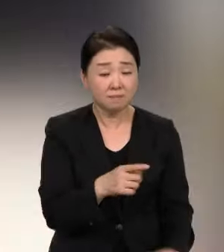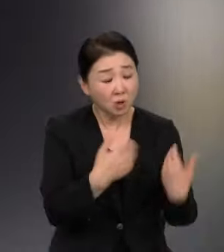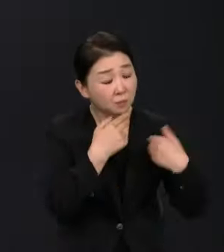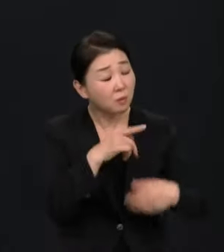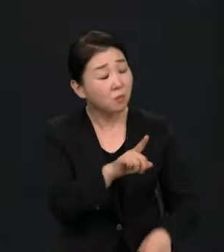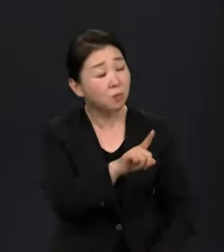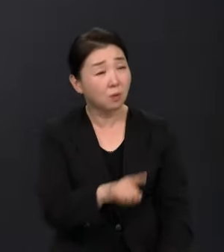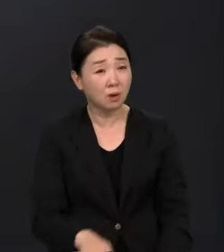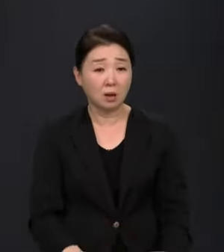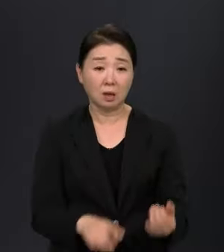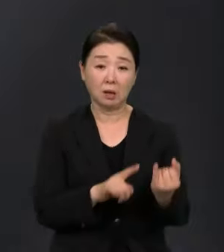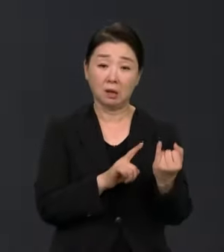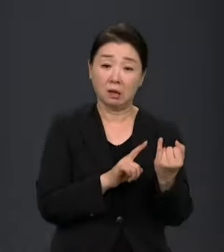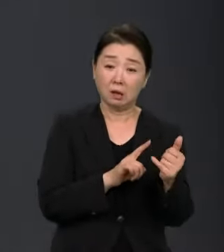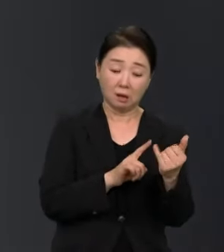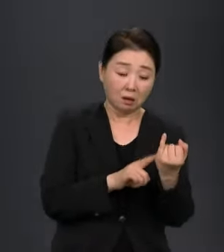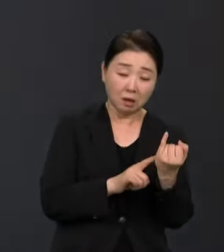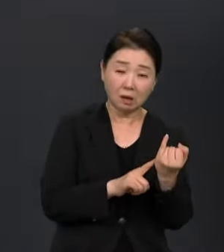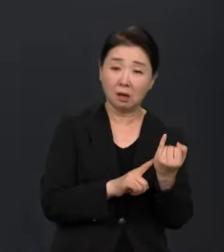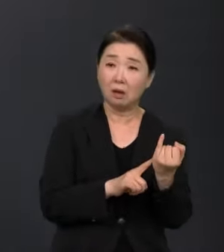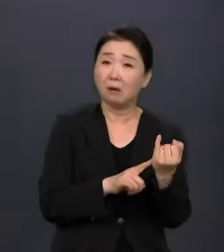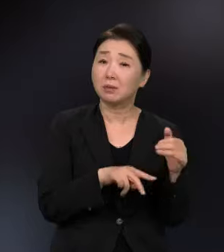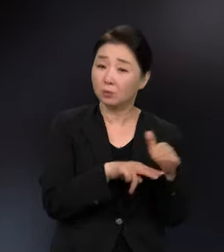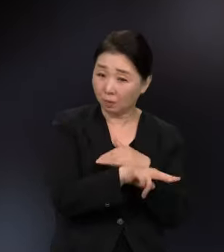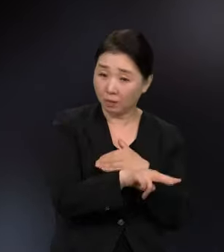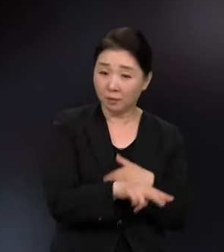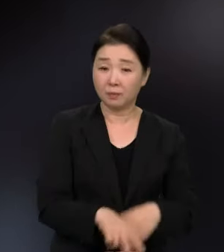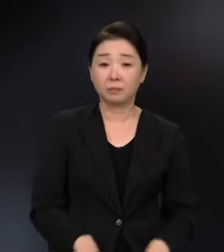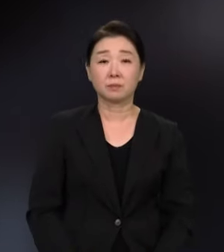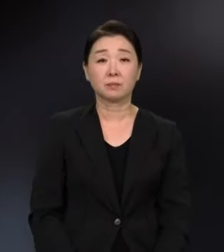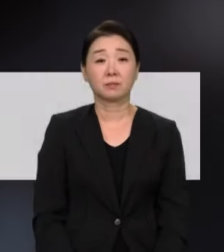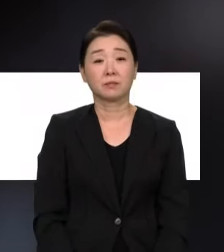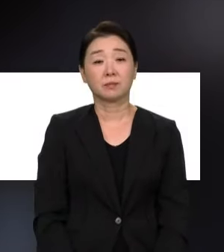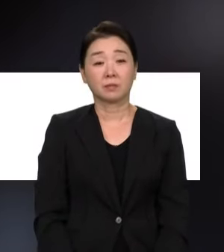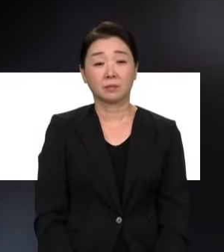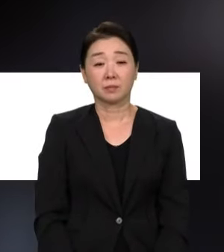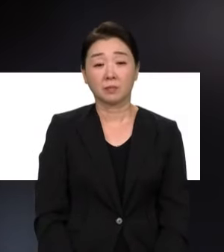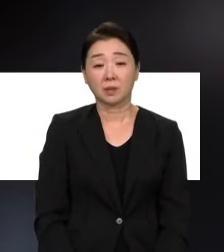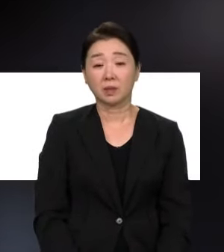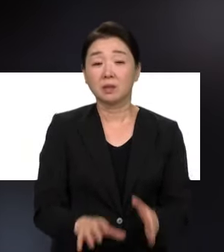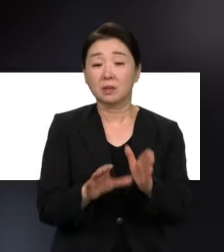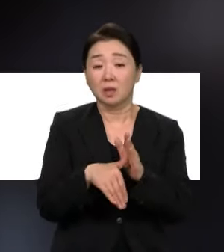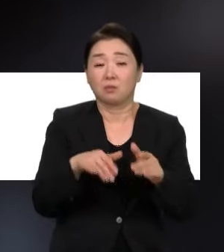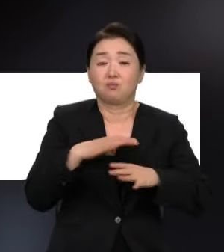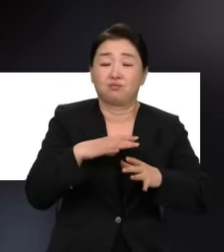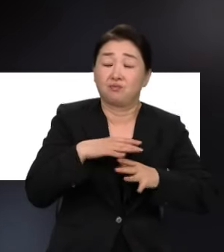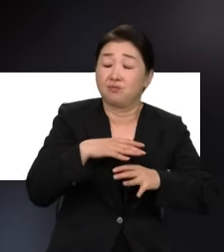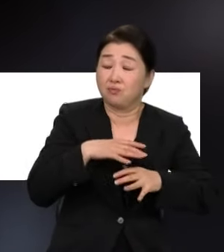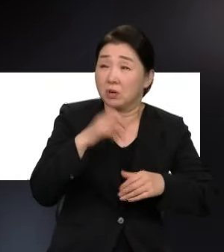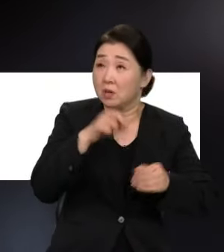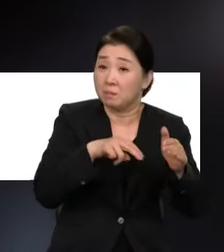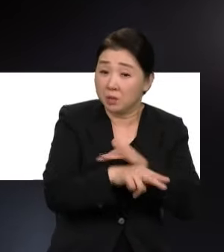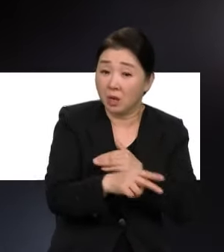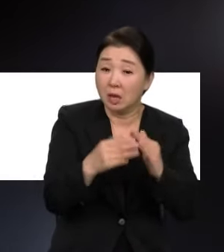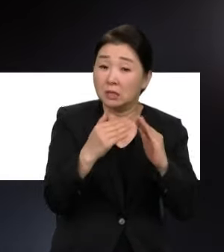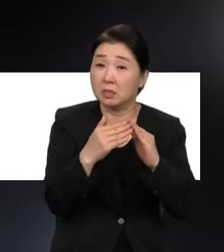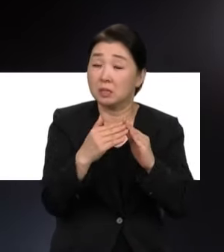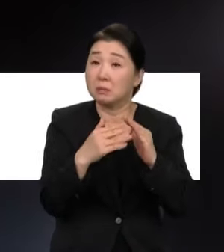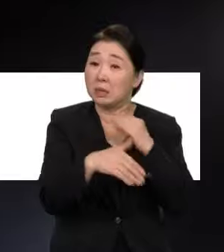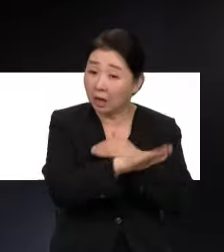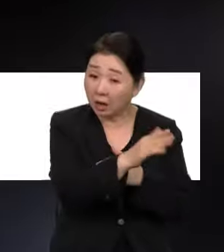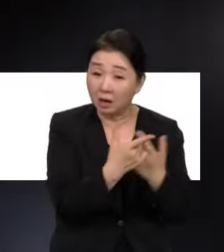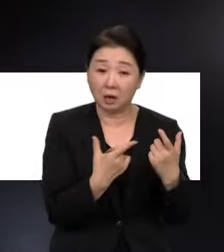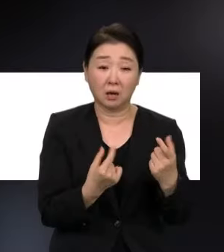에이 양은 자리를 피할 수밖에 없었습니다. 그때 당시에는 너무 무서워서 그냥 자리를 피해서 바로 집에